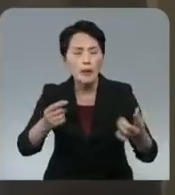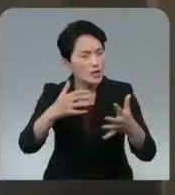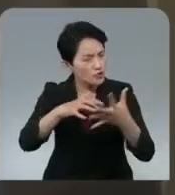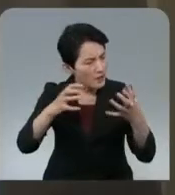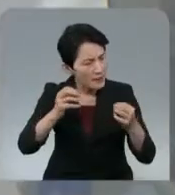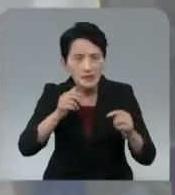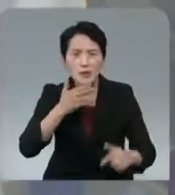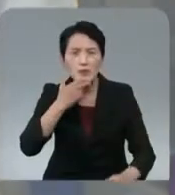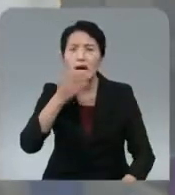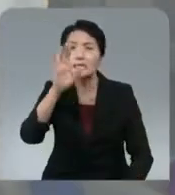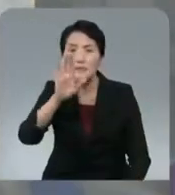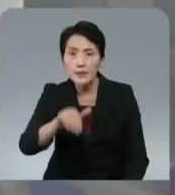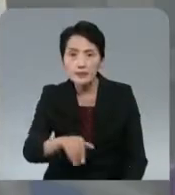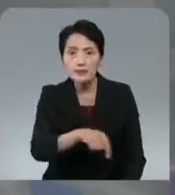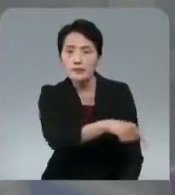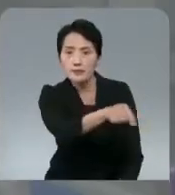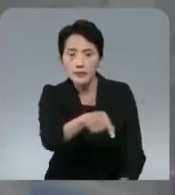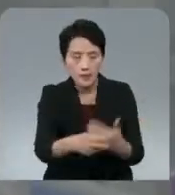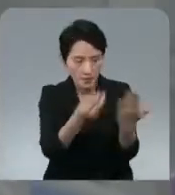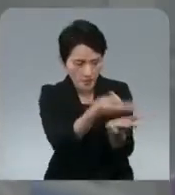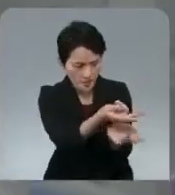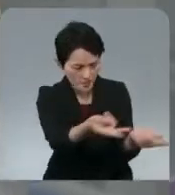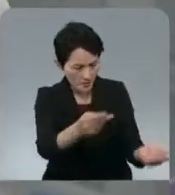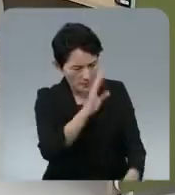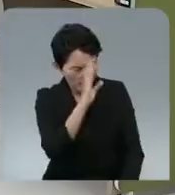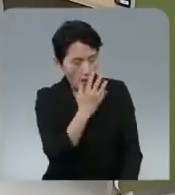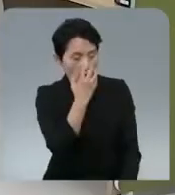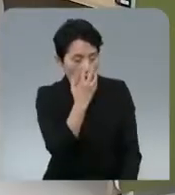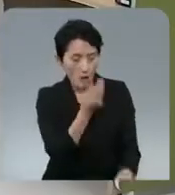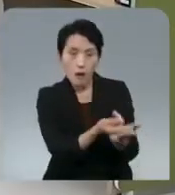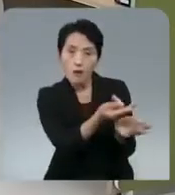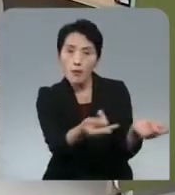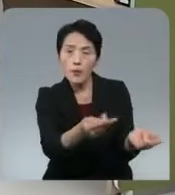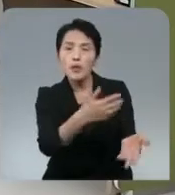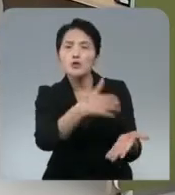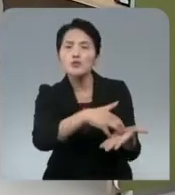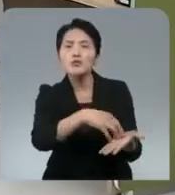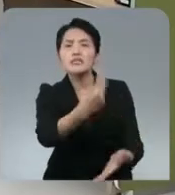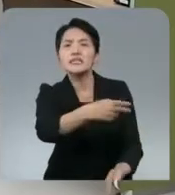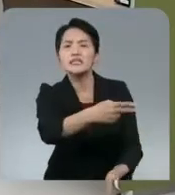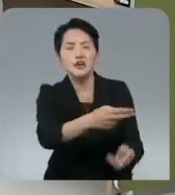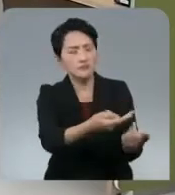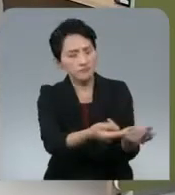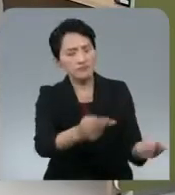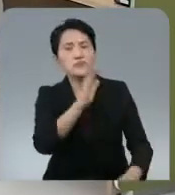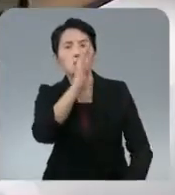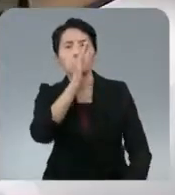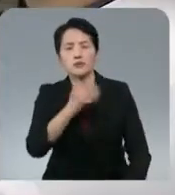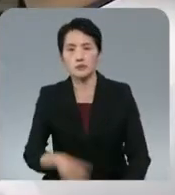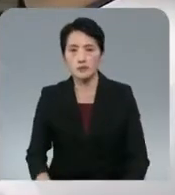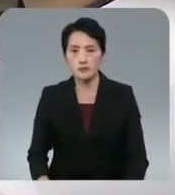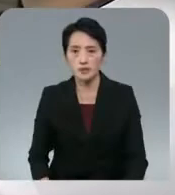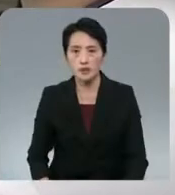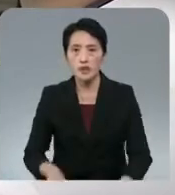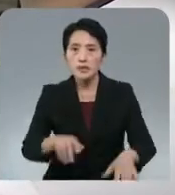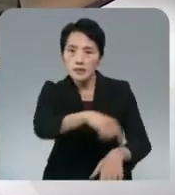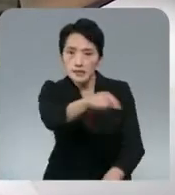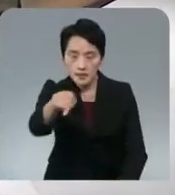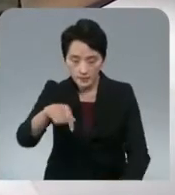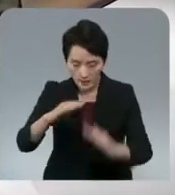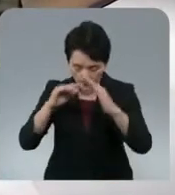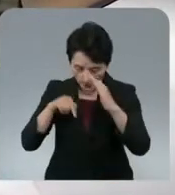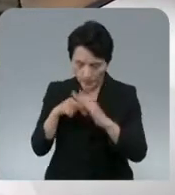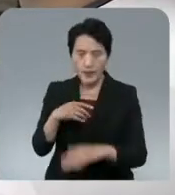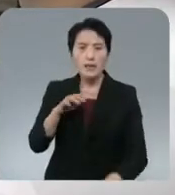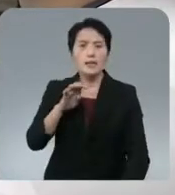政府は完全者数や社会経済やの影響などを総合的に考慮し18日に新たな